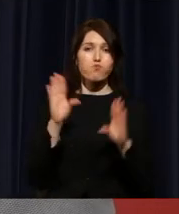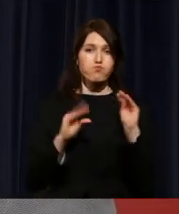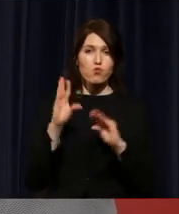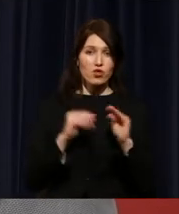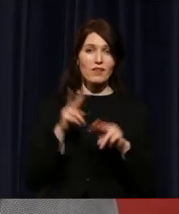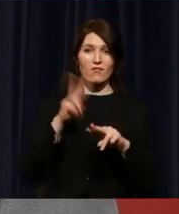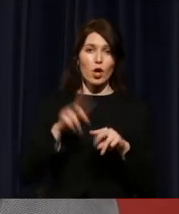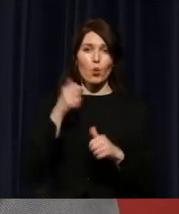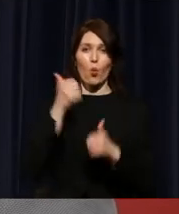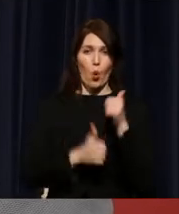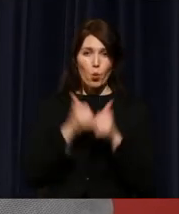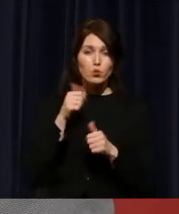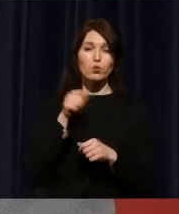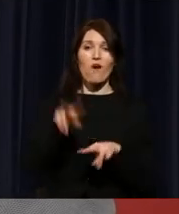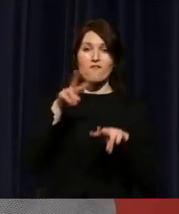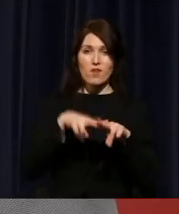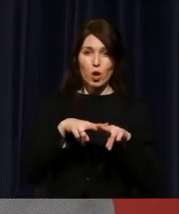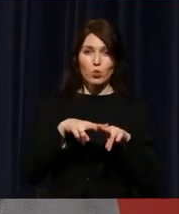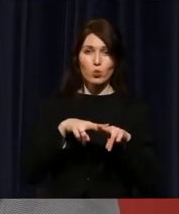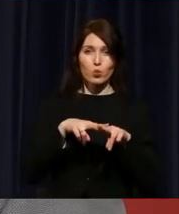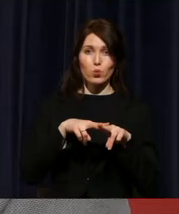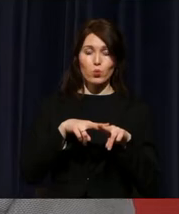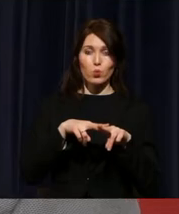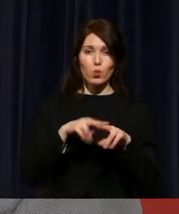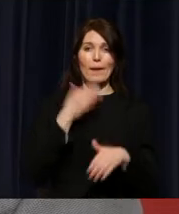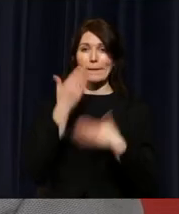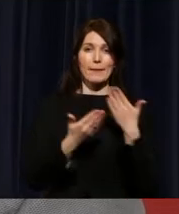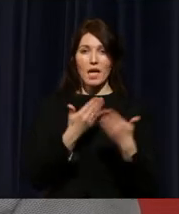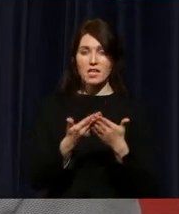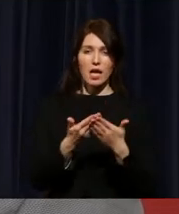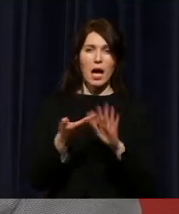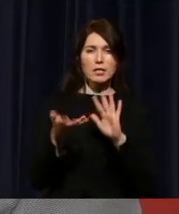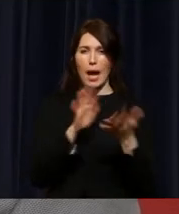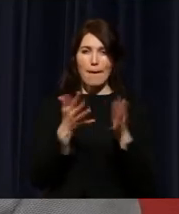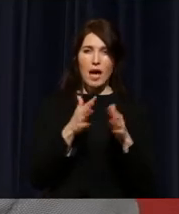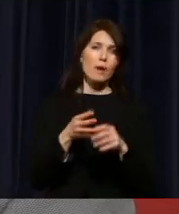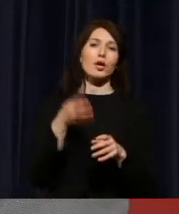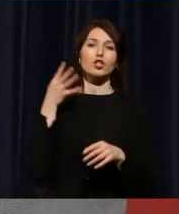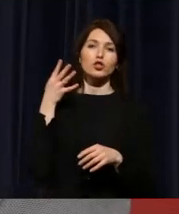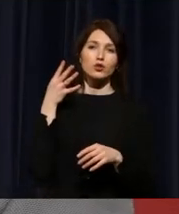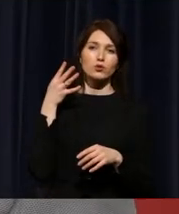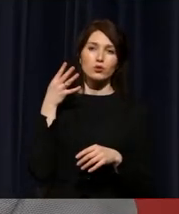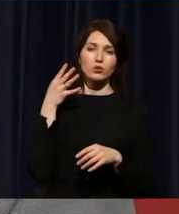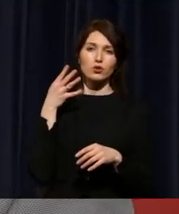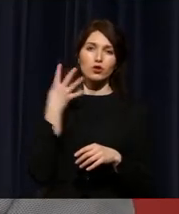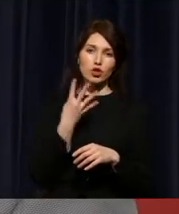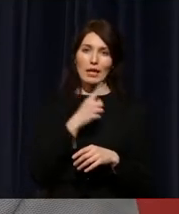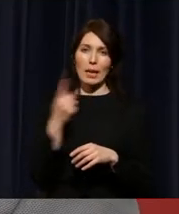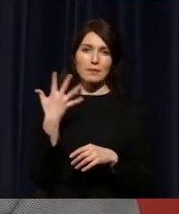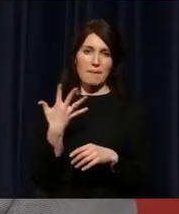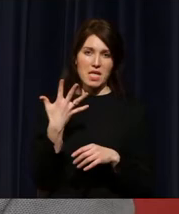konkurss, un uz šo vietu pretendē apmēram 4-5